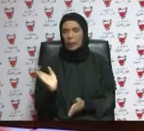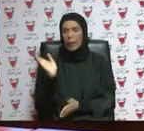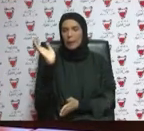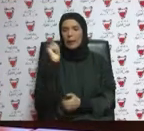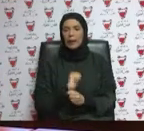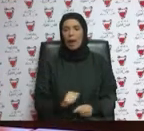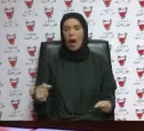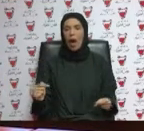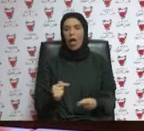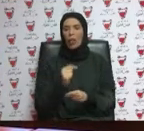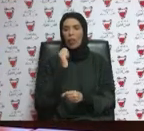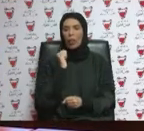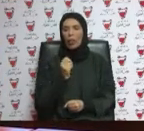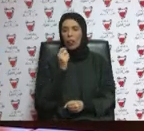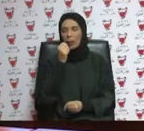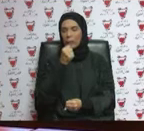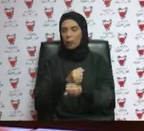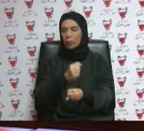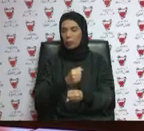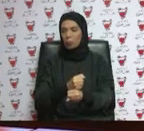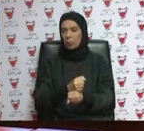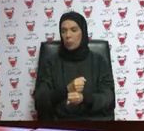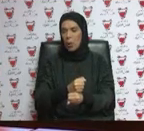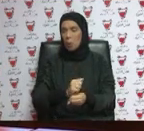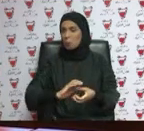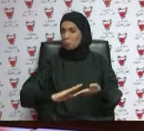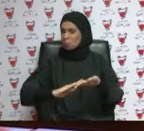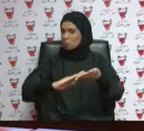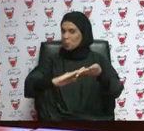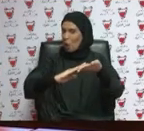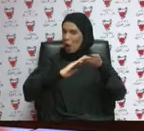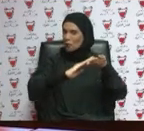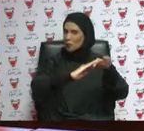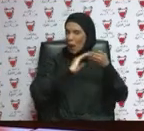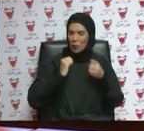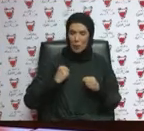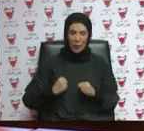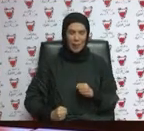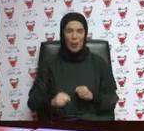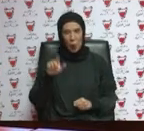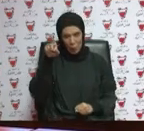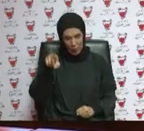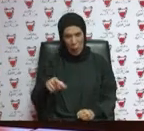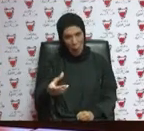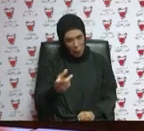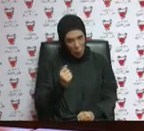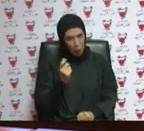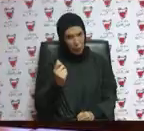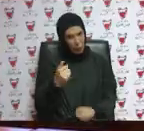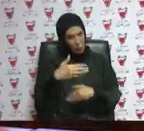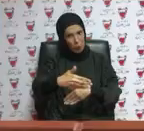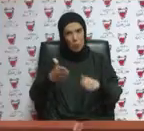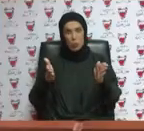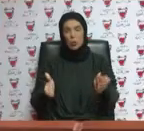التعطل، فهو صندوق منقذ لبلدنا، ويا اليوم اللي ناخذ منه المال،